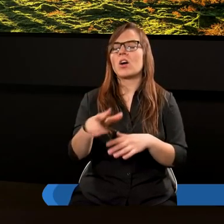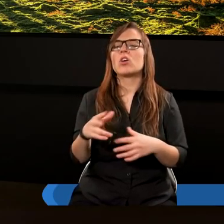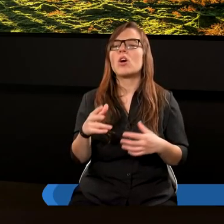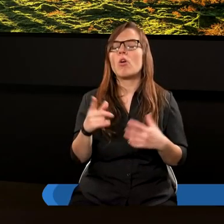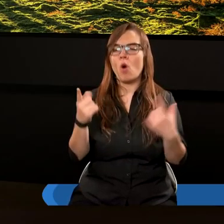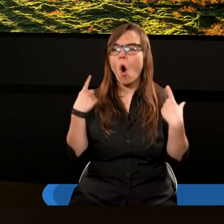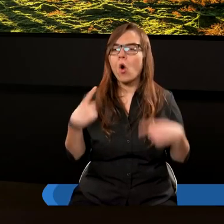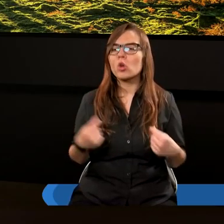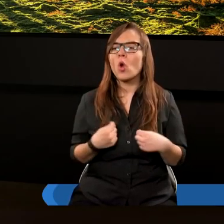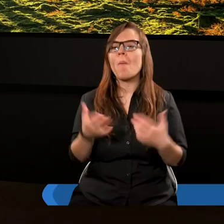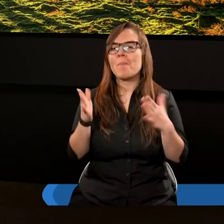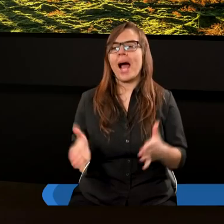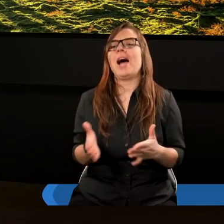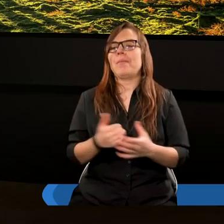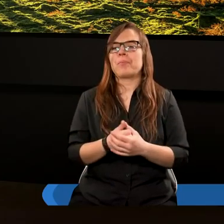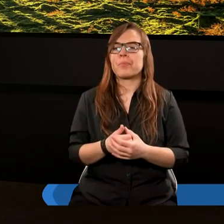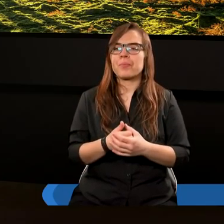emanacją